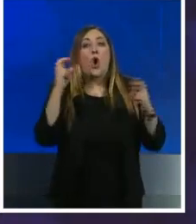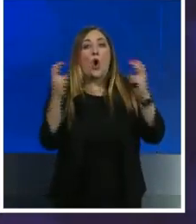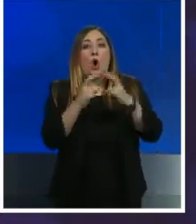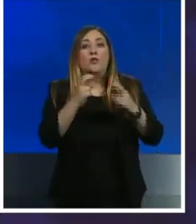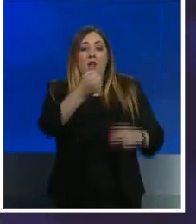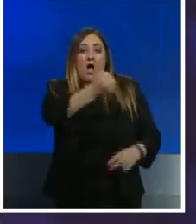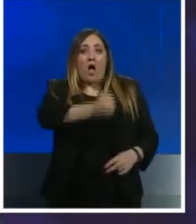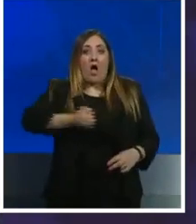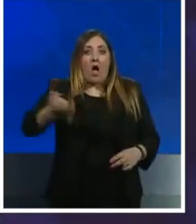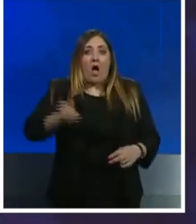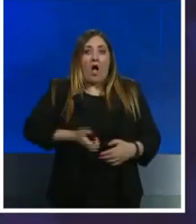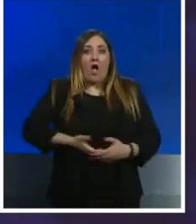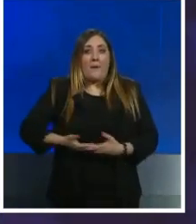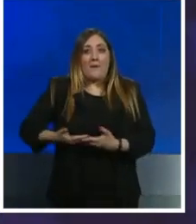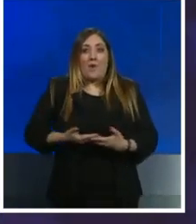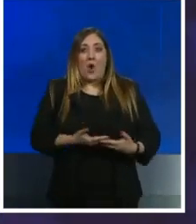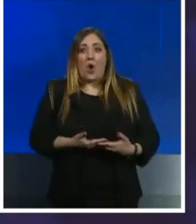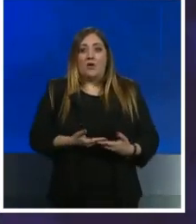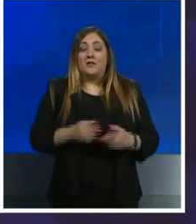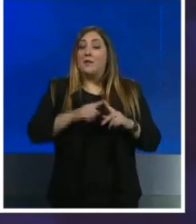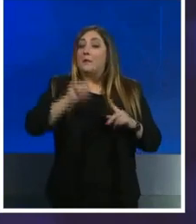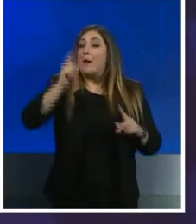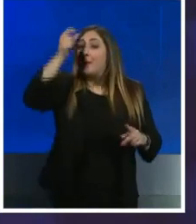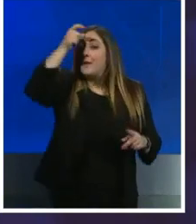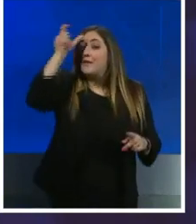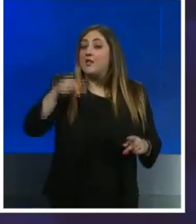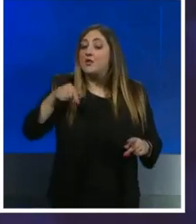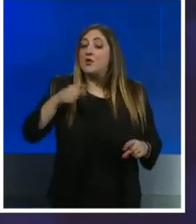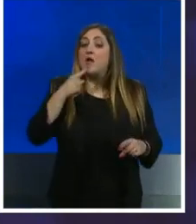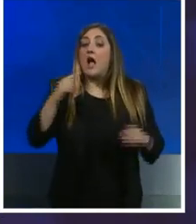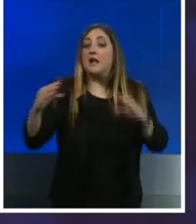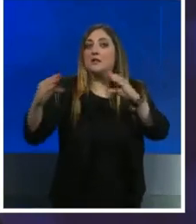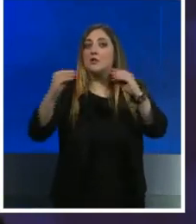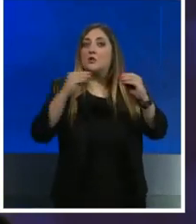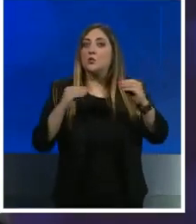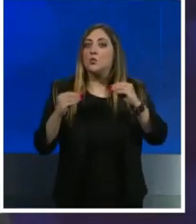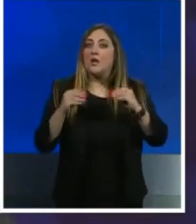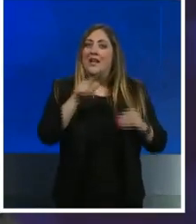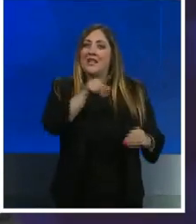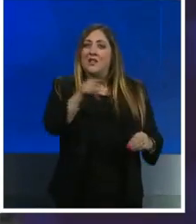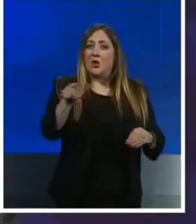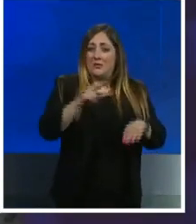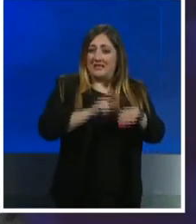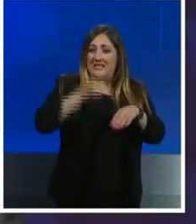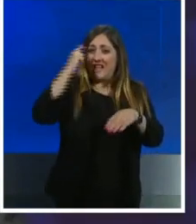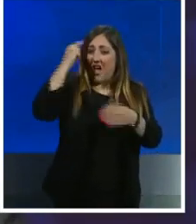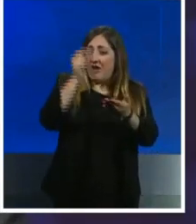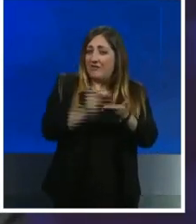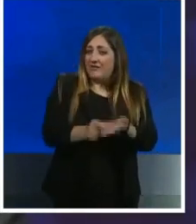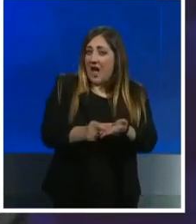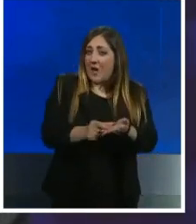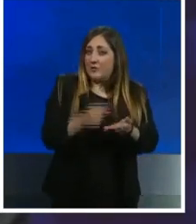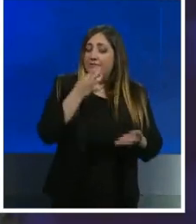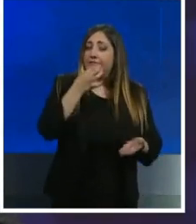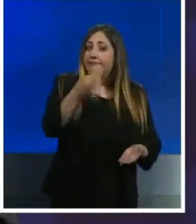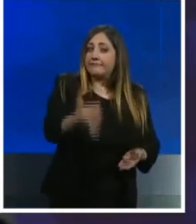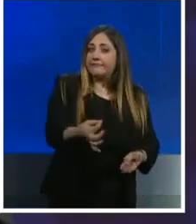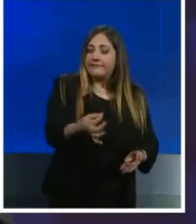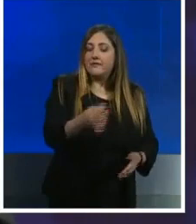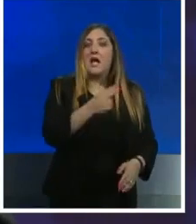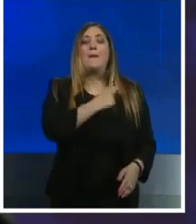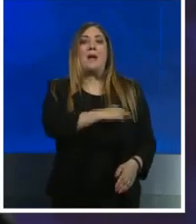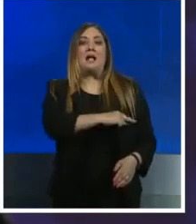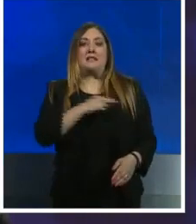jiddiskutih. Daqshekk u affidabbli dal-Prim Ministru. Maltin tarida tajba